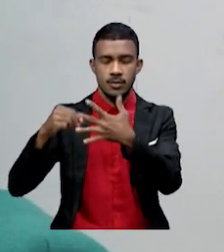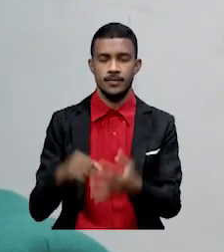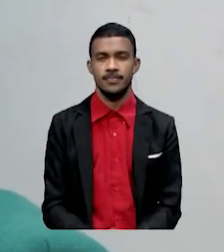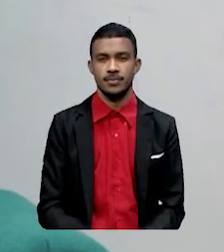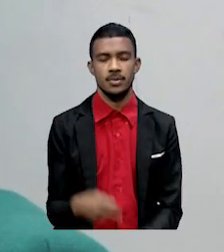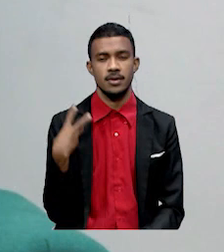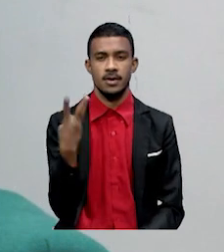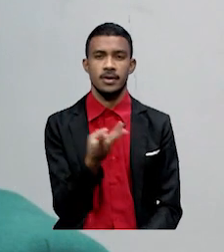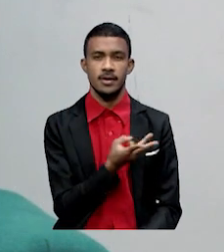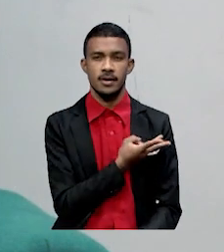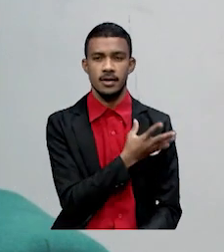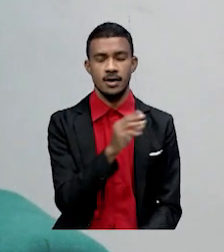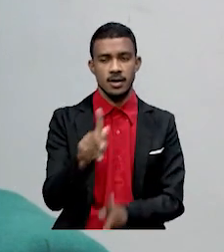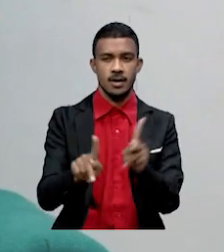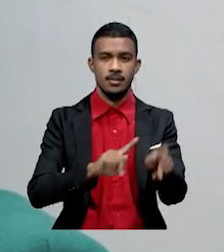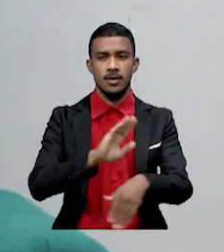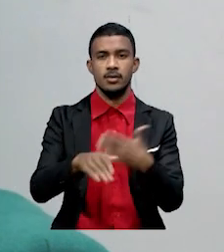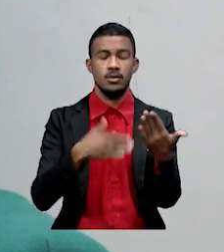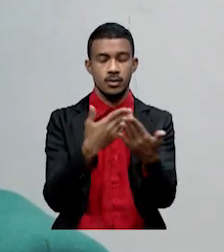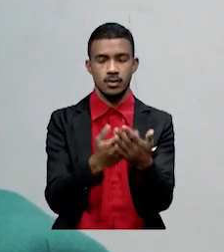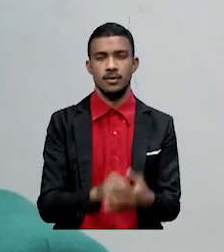Itania ba populasan tahu kutu tu